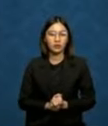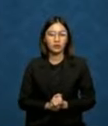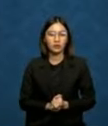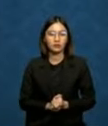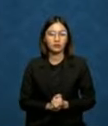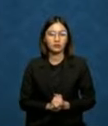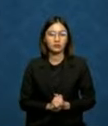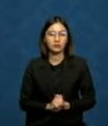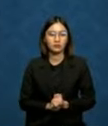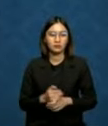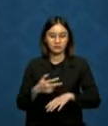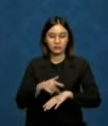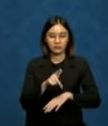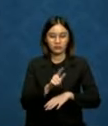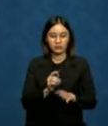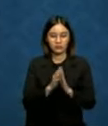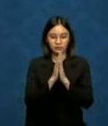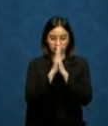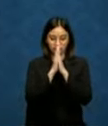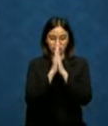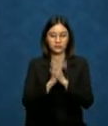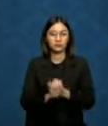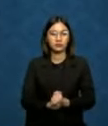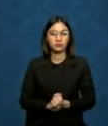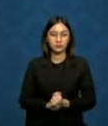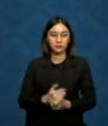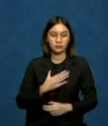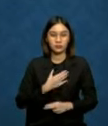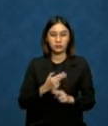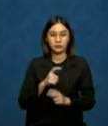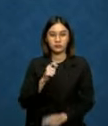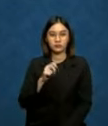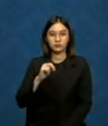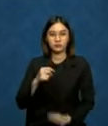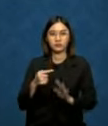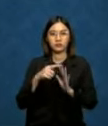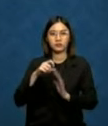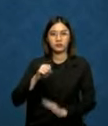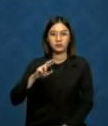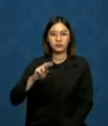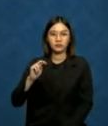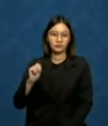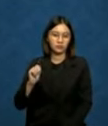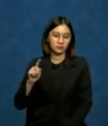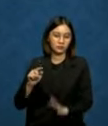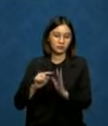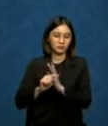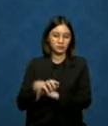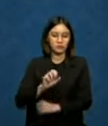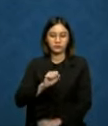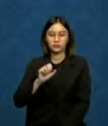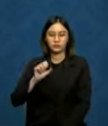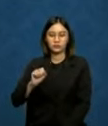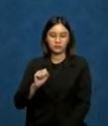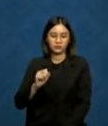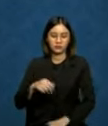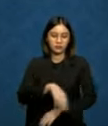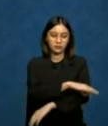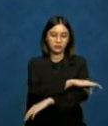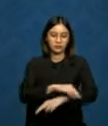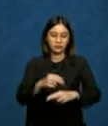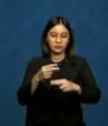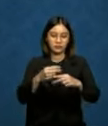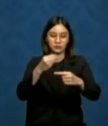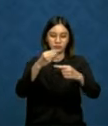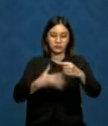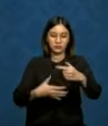ครับท่านประธานที่ครบกระผมอนุสรเอี่ยมสะอาดสมาชิกสภาผู้แทนราษฎรแบบบัญชีราย